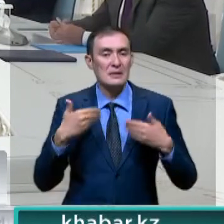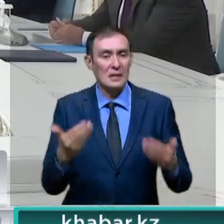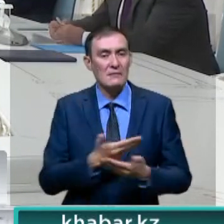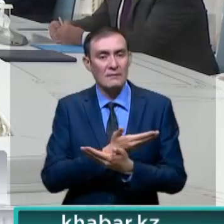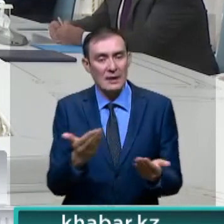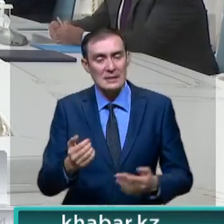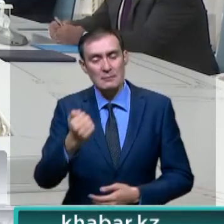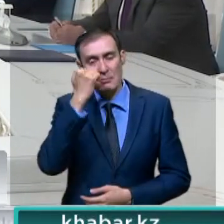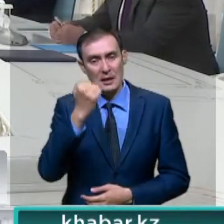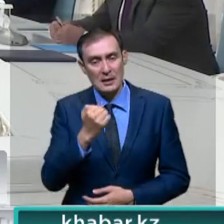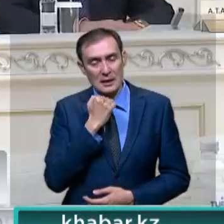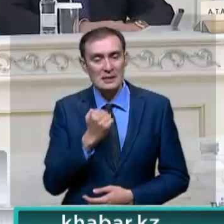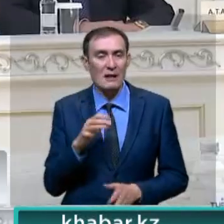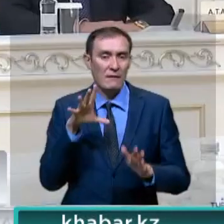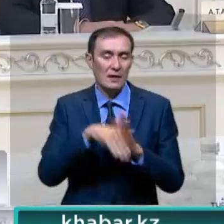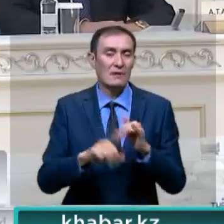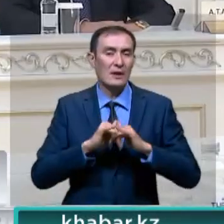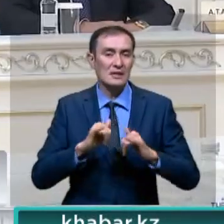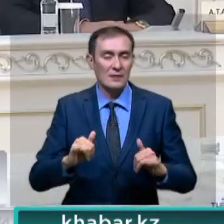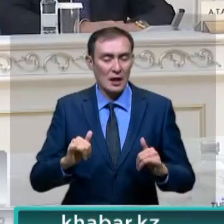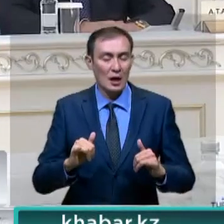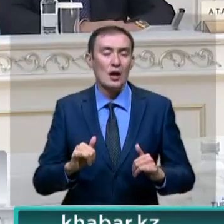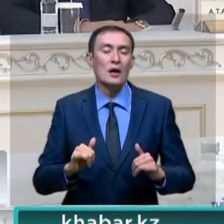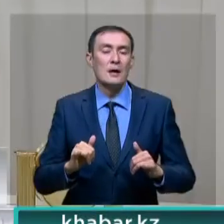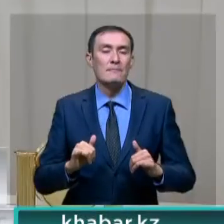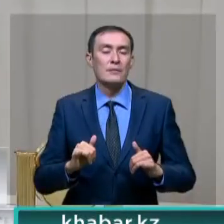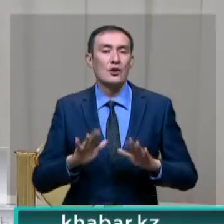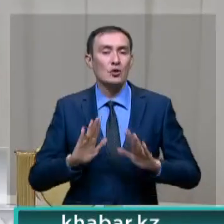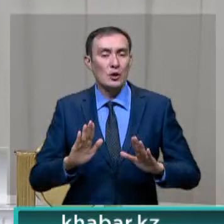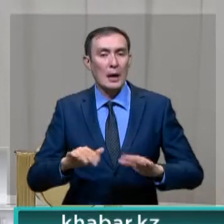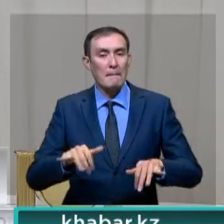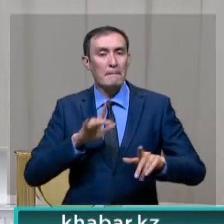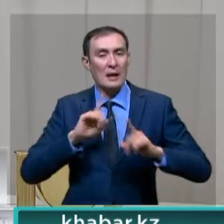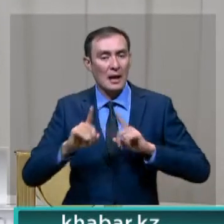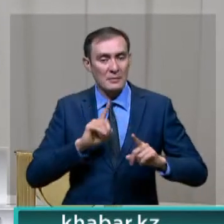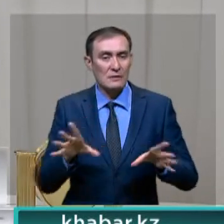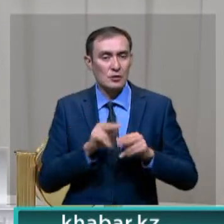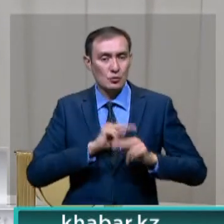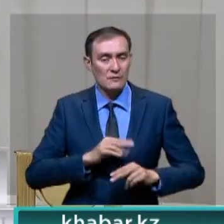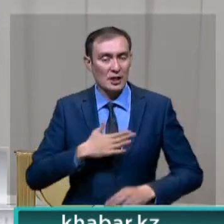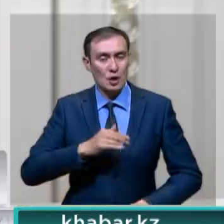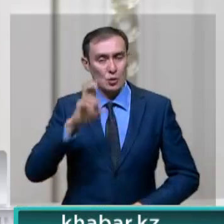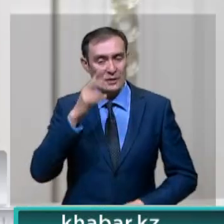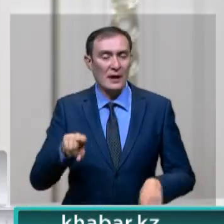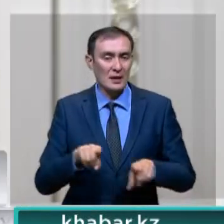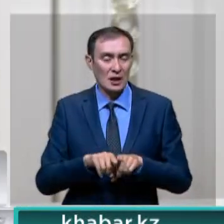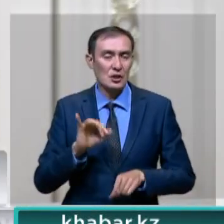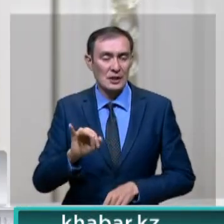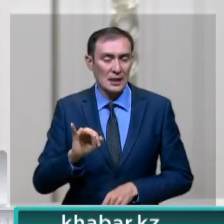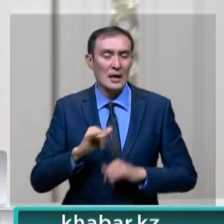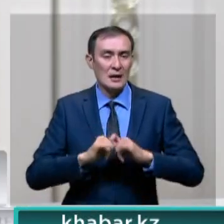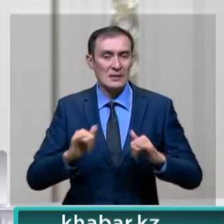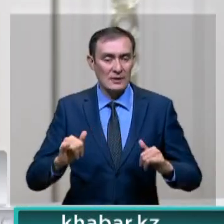и поблагодарить за вклад в развитие не только межпарламентского сотрудничества между нашими государствами, но и